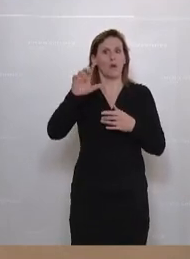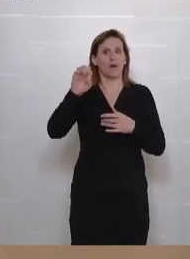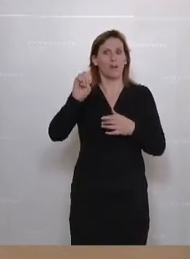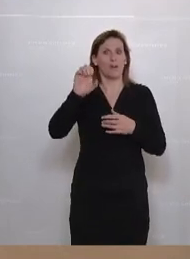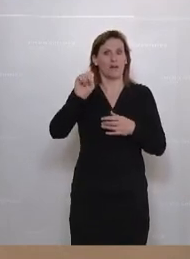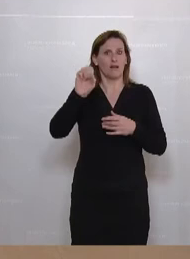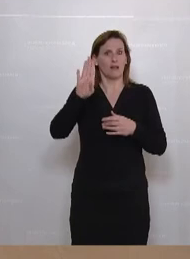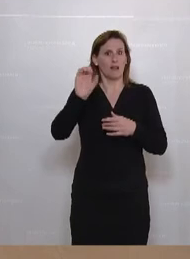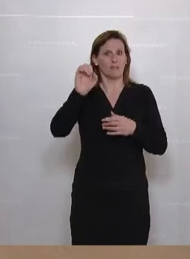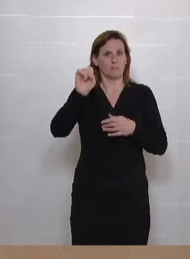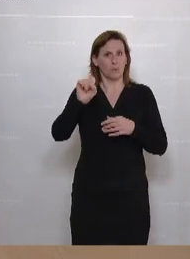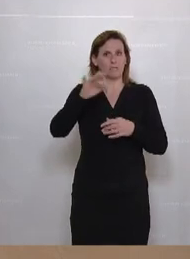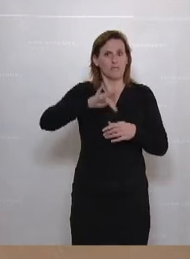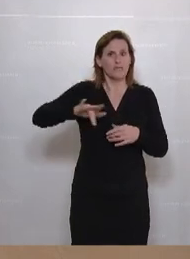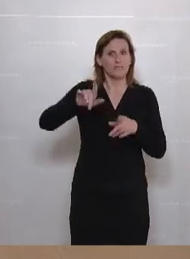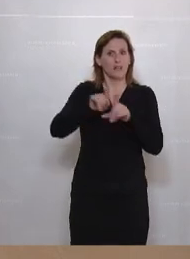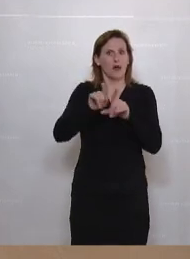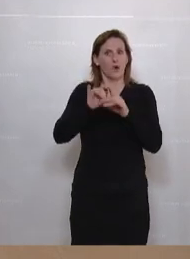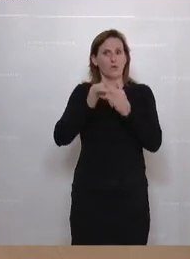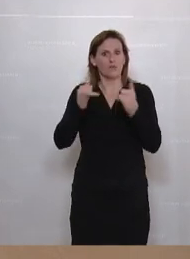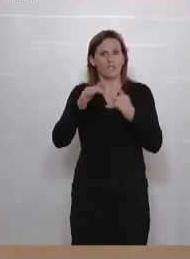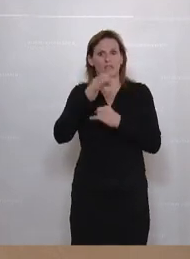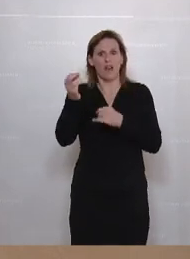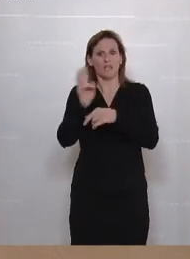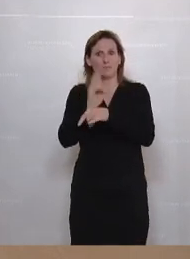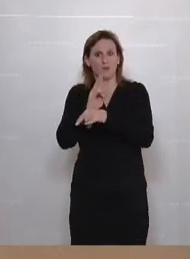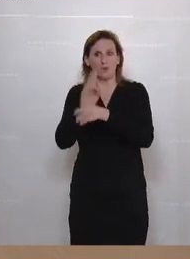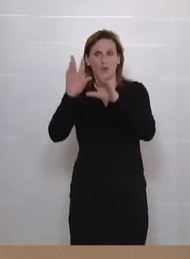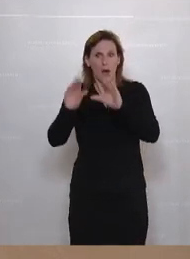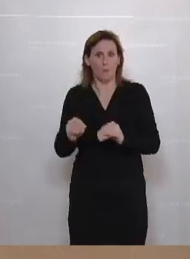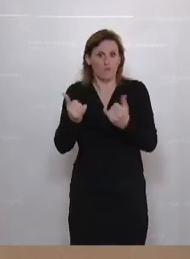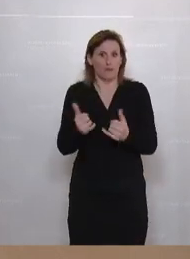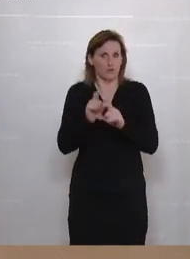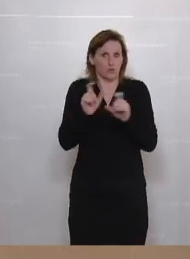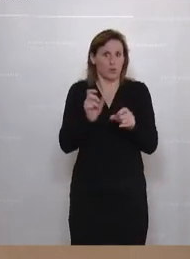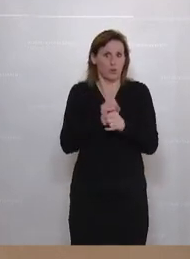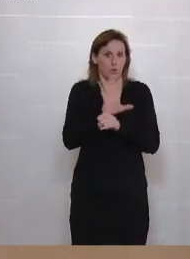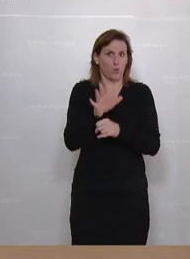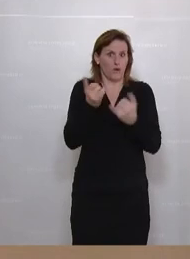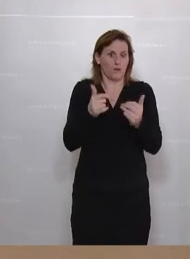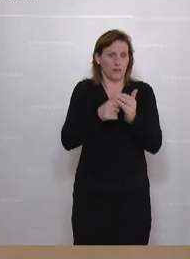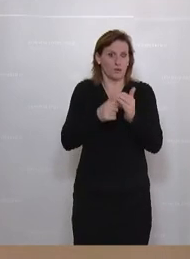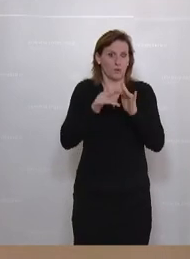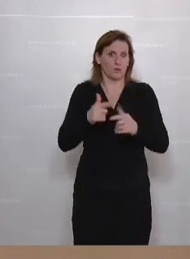die Tagesbetreuungsstätte, das kann man nun wirklich niemandem zum Vorwurf machen. Auch wir sind mitten in der Pandemie.